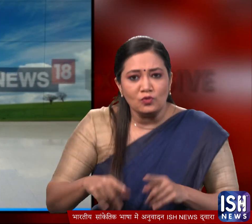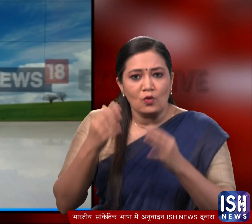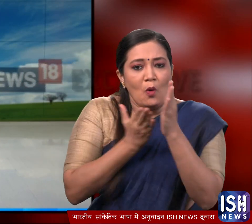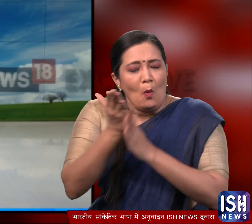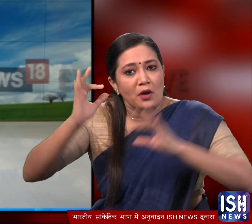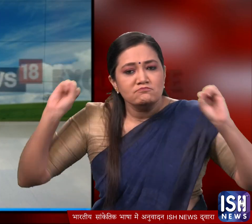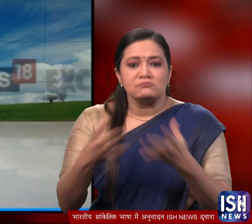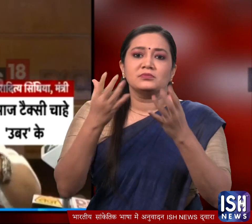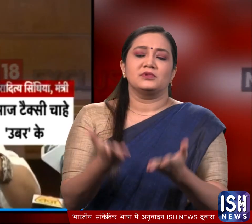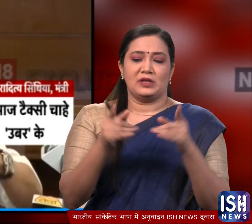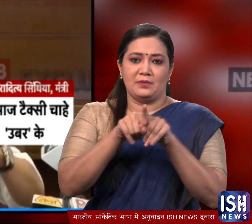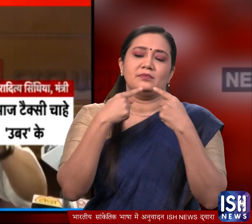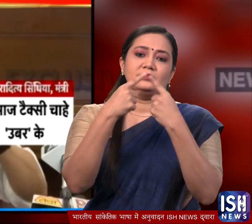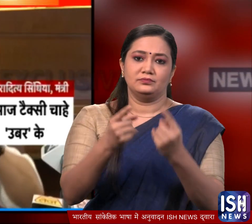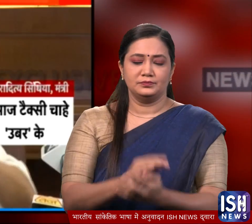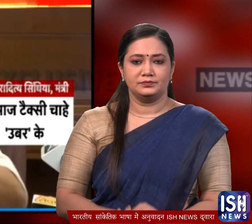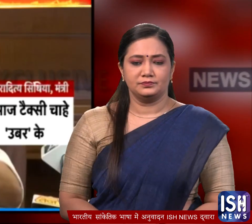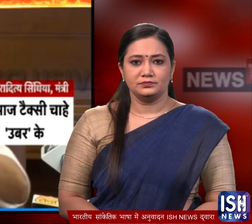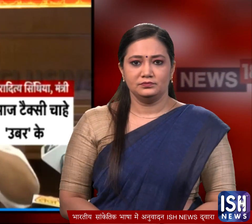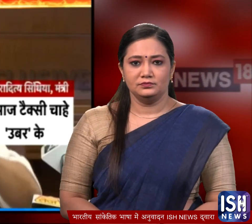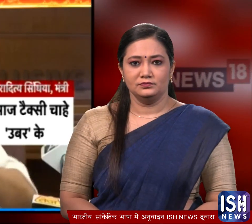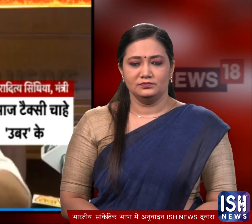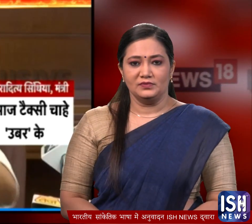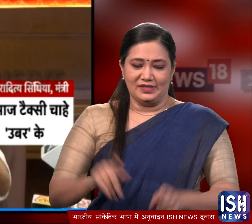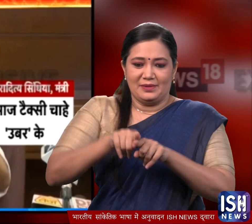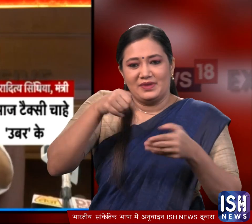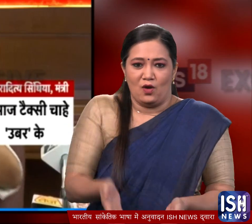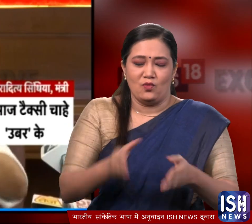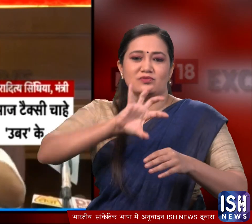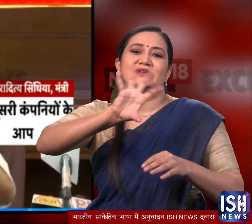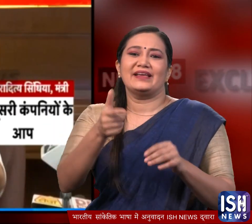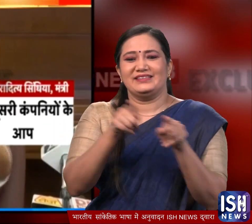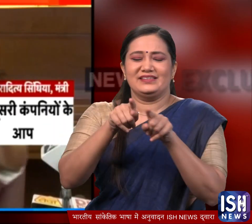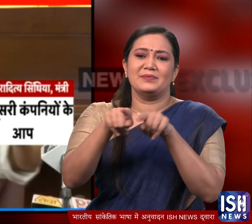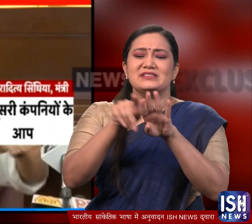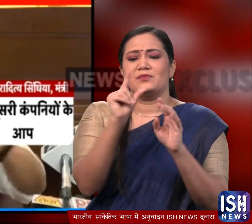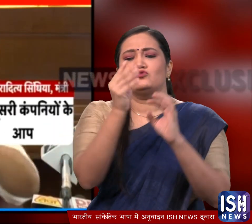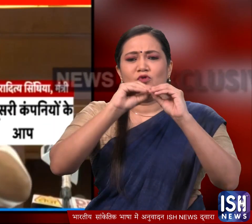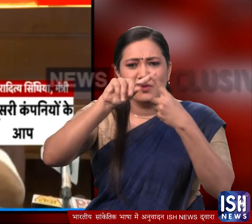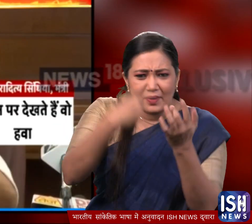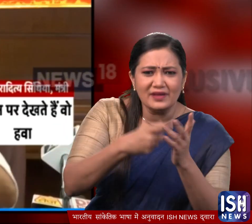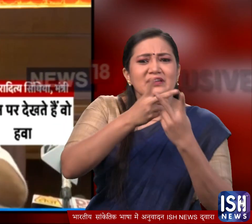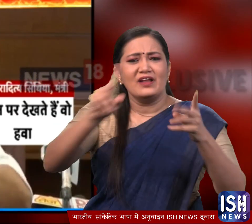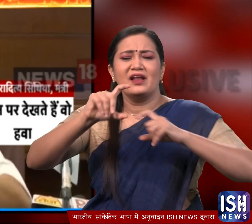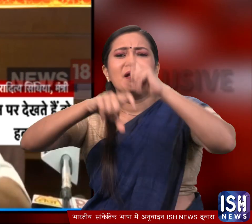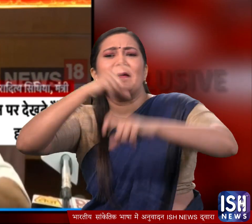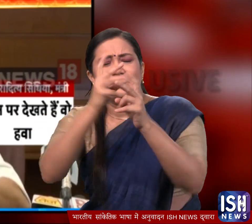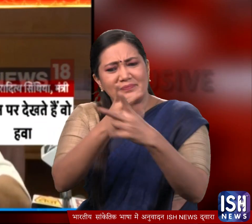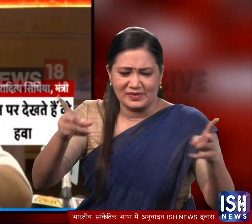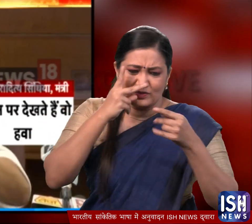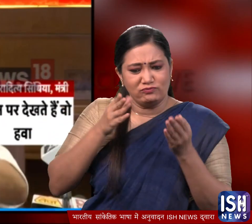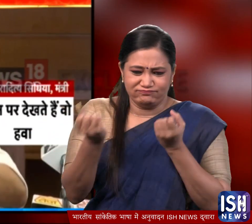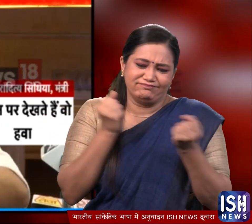बताया। जो आप टैक्सीज, चाहे उबर के, दूसरे कंपनियों का आप जमीन पे देखते